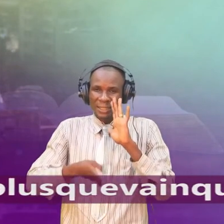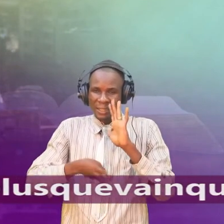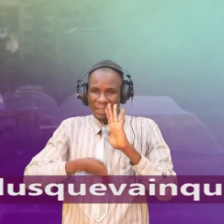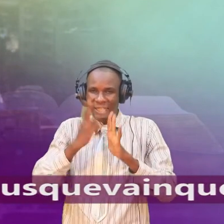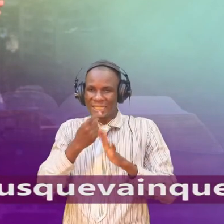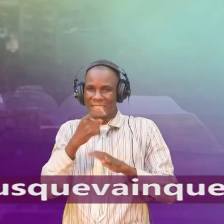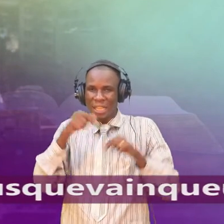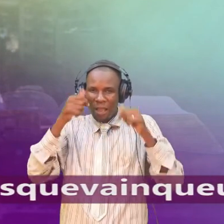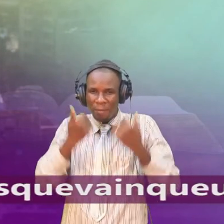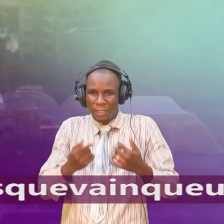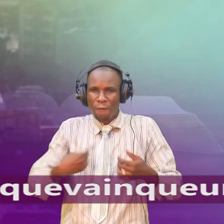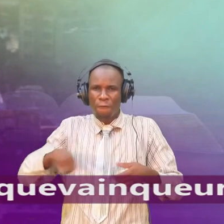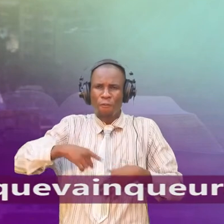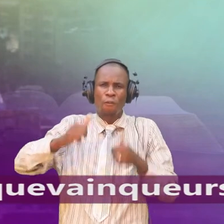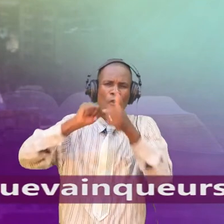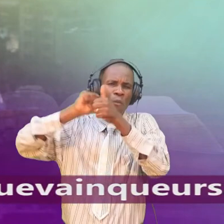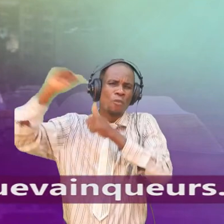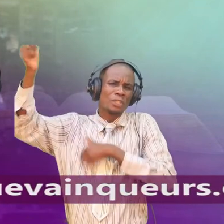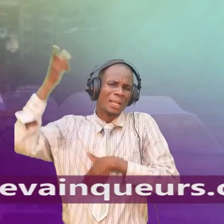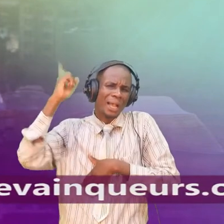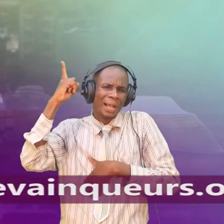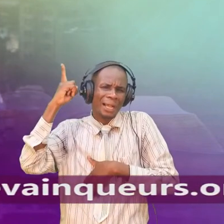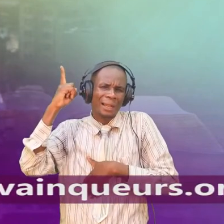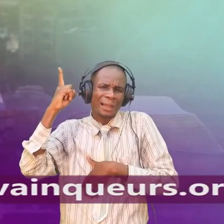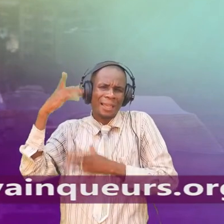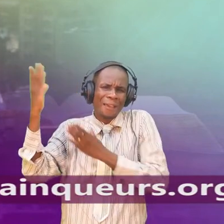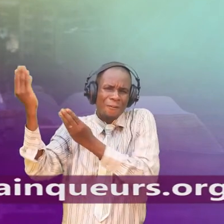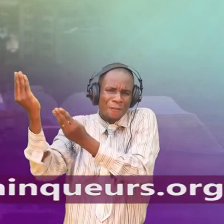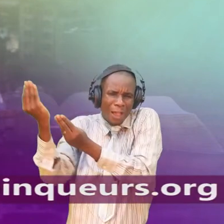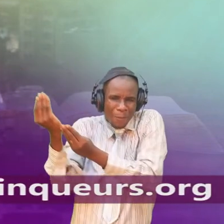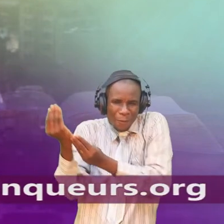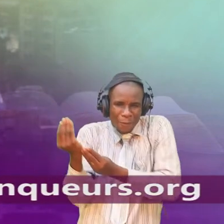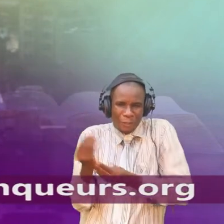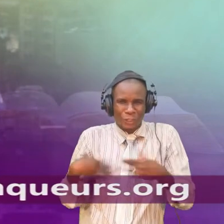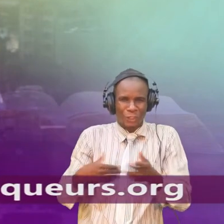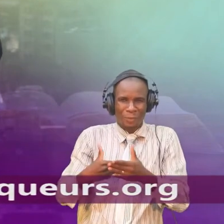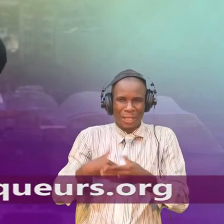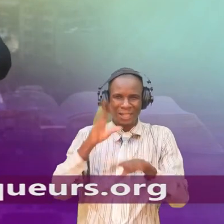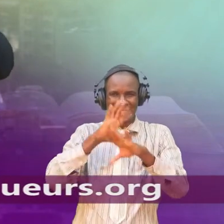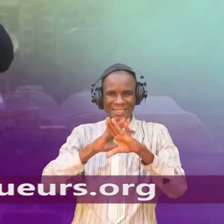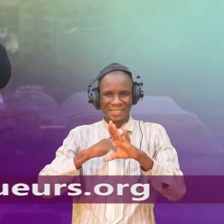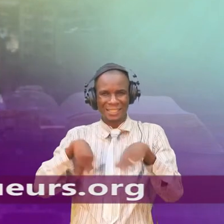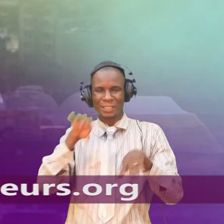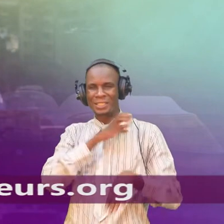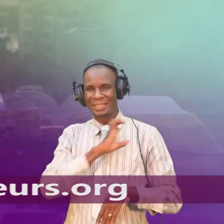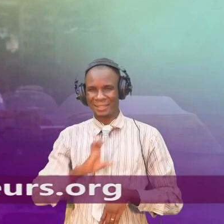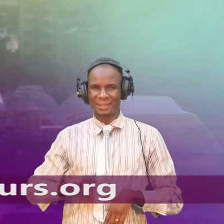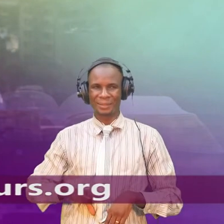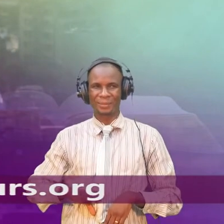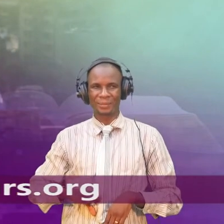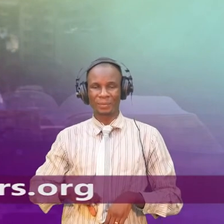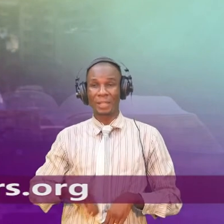kwanza. Rafiki zangu, Biblia inasema pia kwamba katika Kristo, katika damu